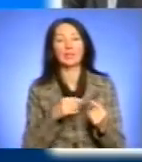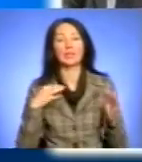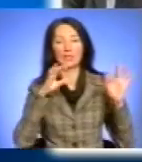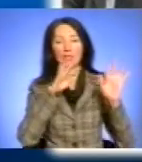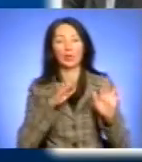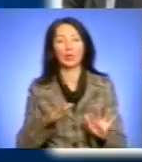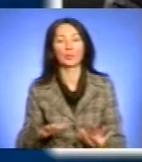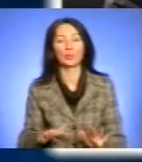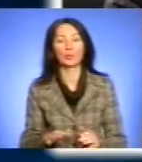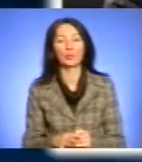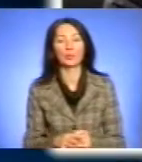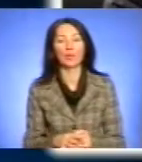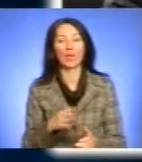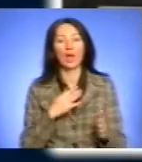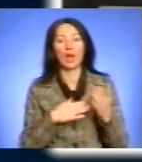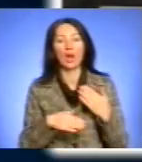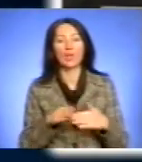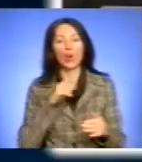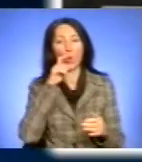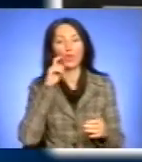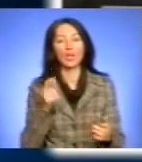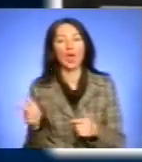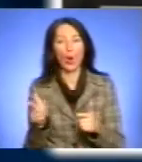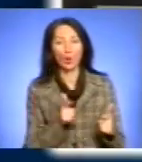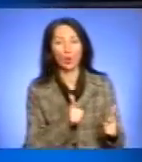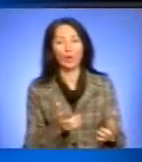Новообрані депутати Верховної Ради України готові приймати людей.